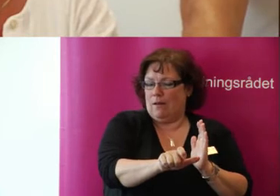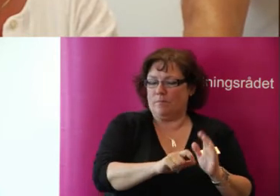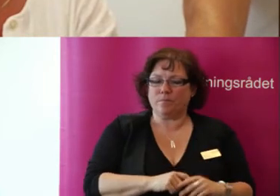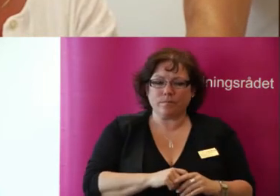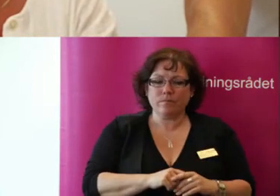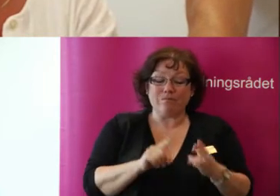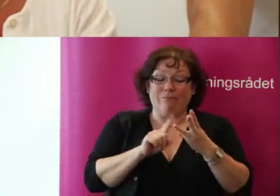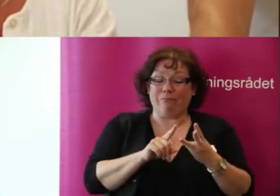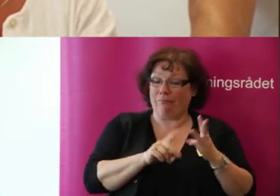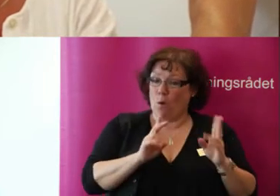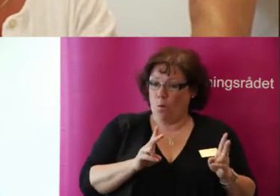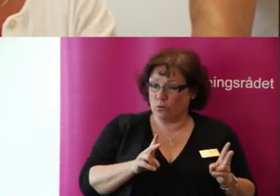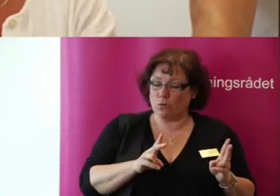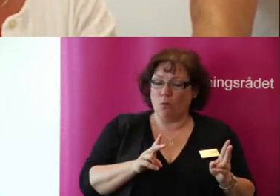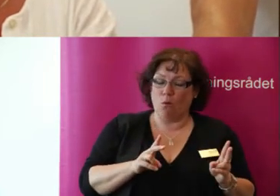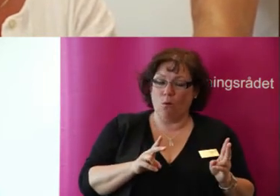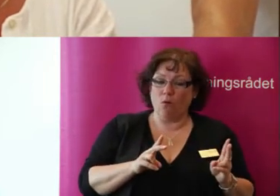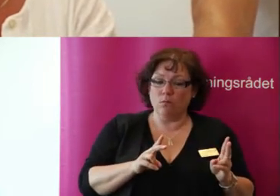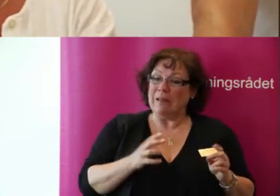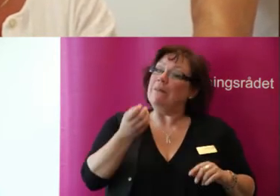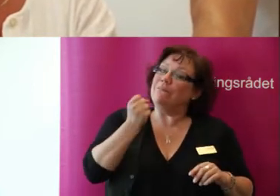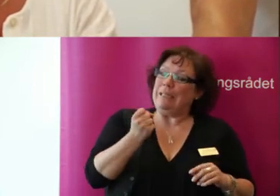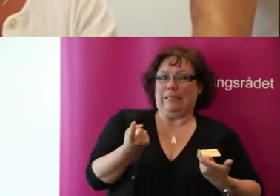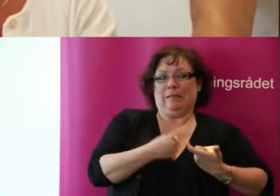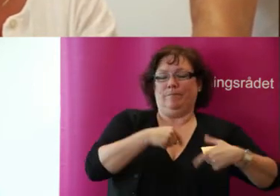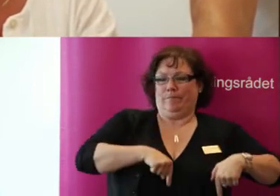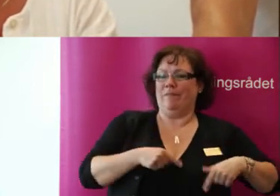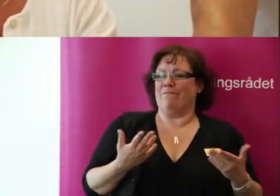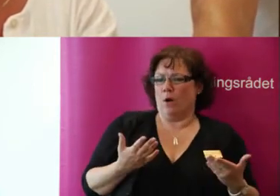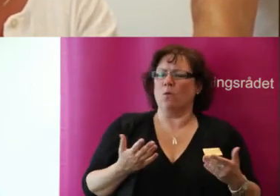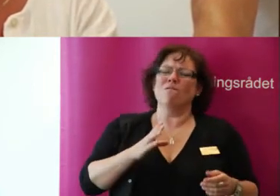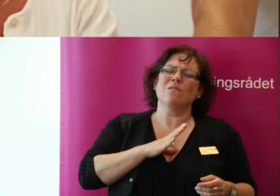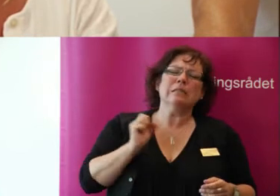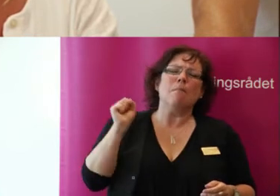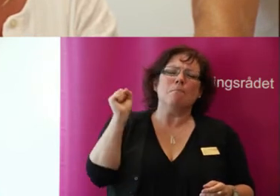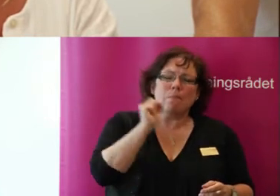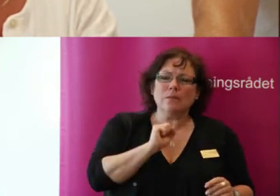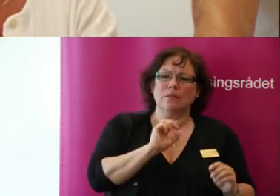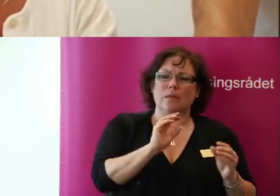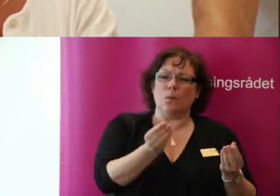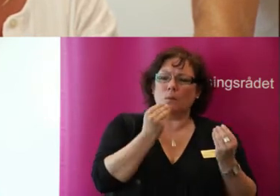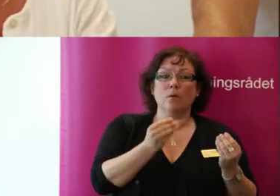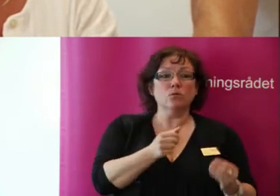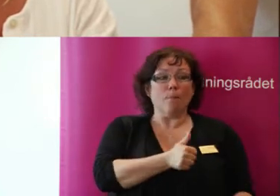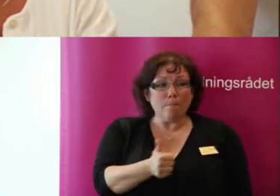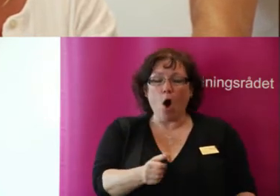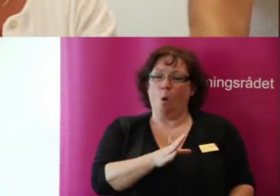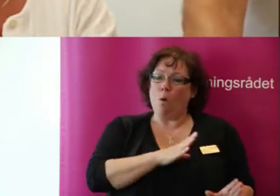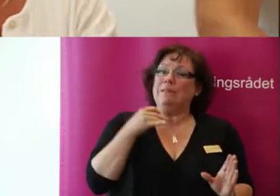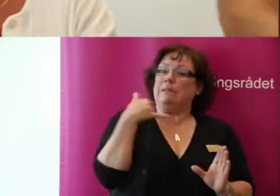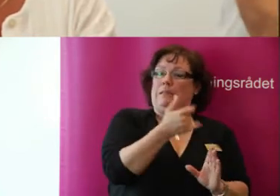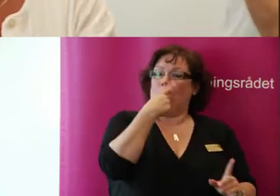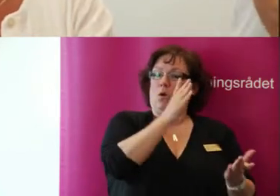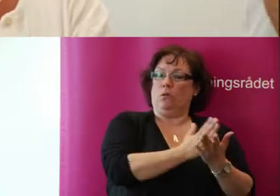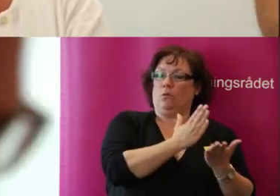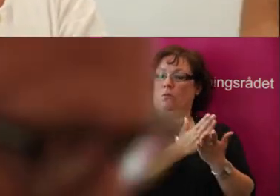det tredje som kanske också är angeläget i sammanhanget. Det finns ju massor med utbildningar som faktiskt bara finns på en folkhögskola